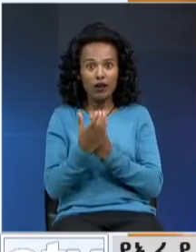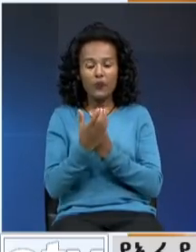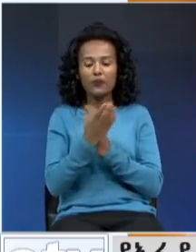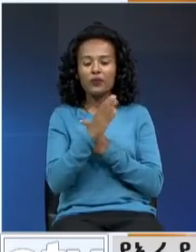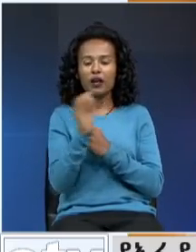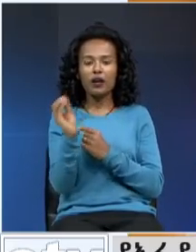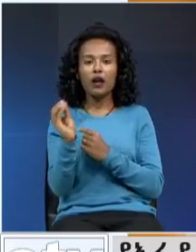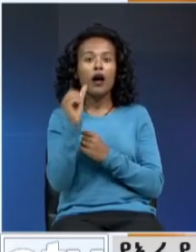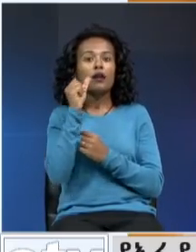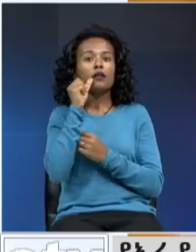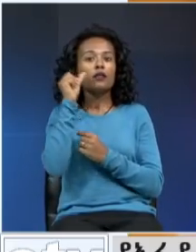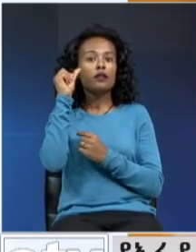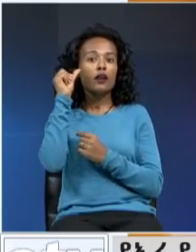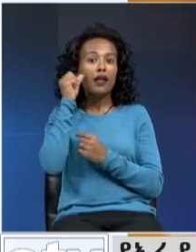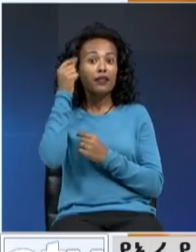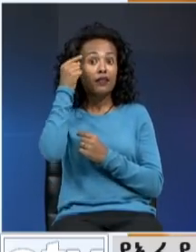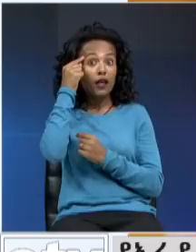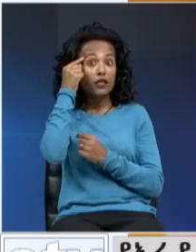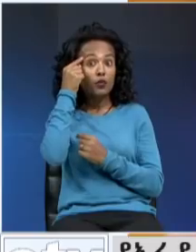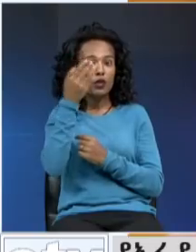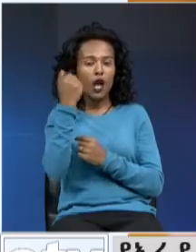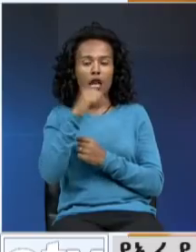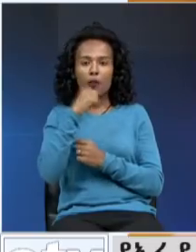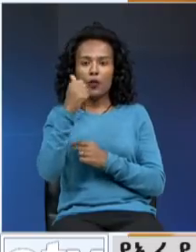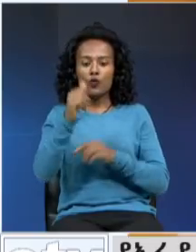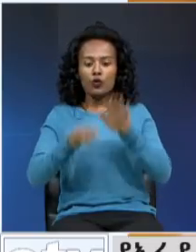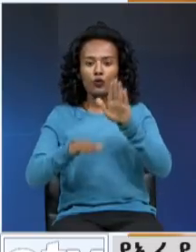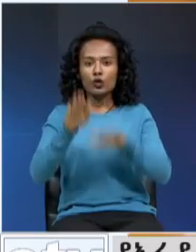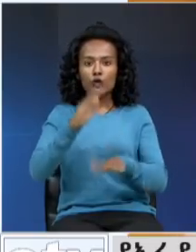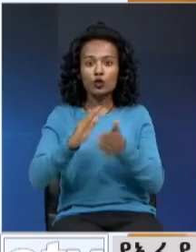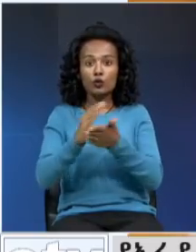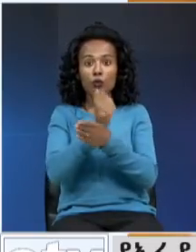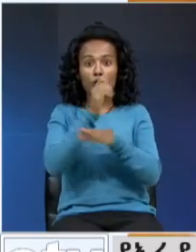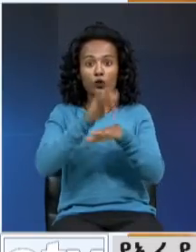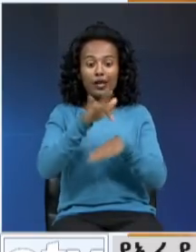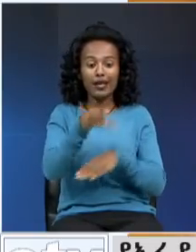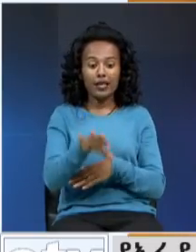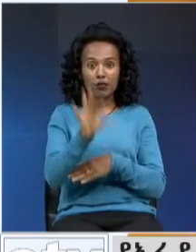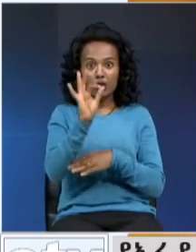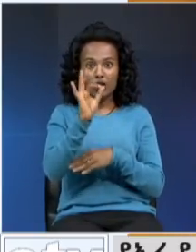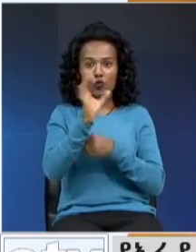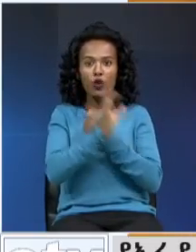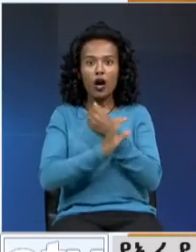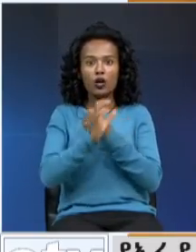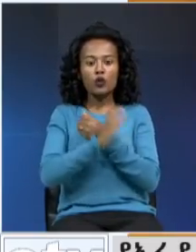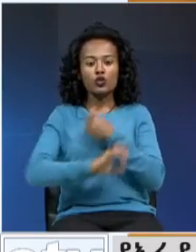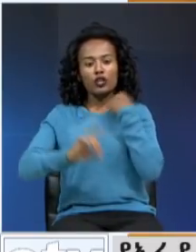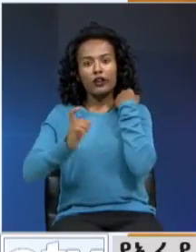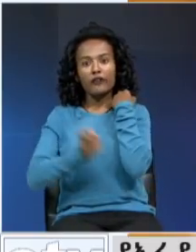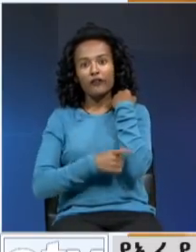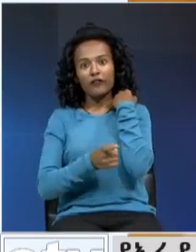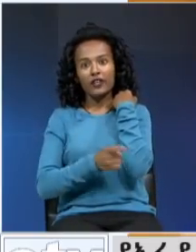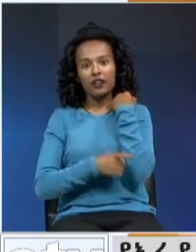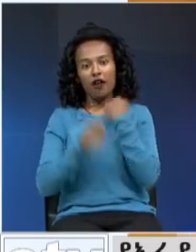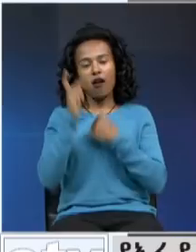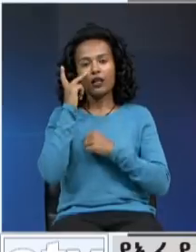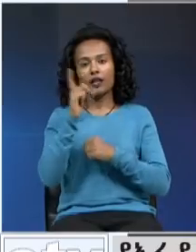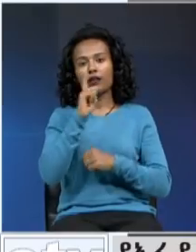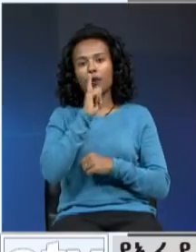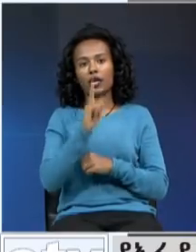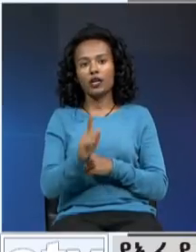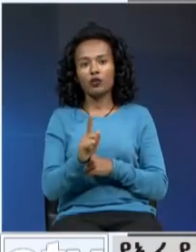እና ትላንት ይታሰቡ ያልነበሩ እርምጃዎችን በመውሰድ ላይ የሚገኙ አገሮችን ፈተና እየተመለከትን